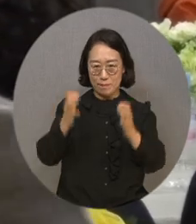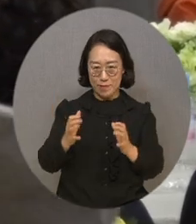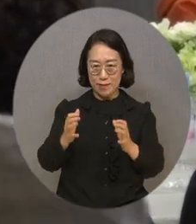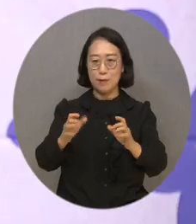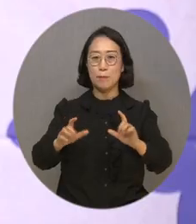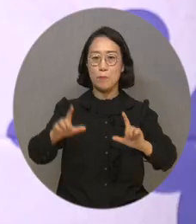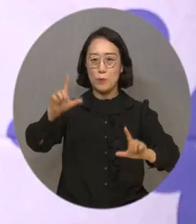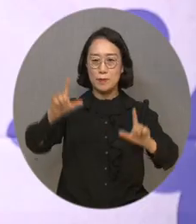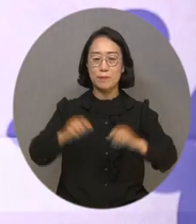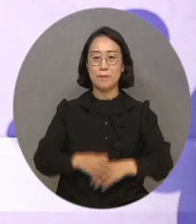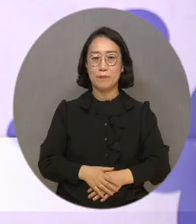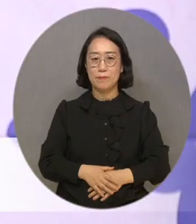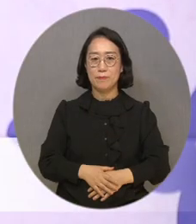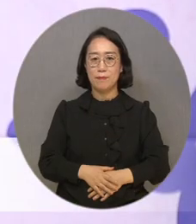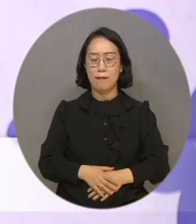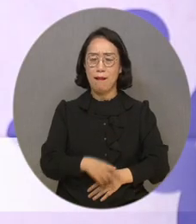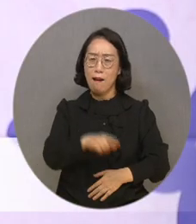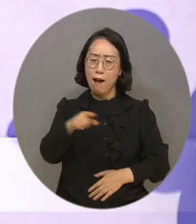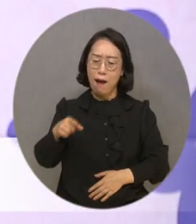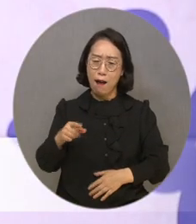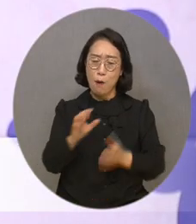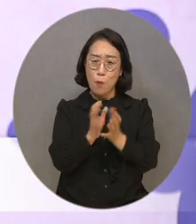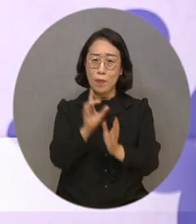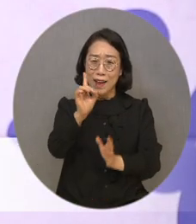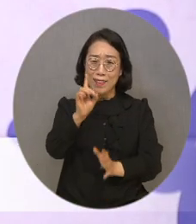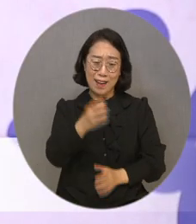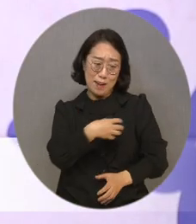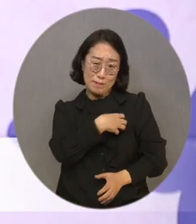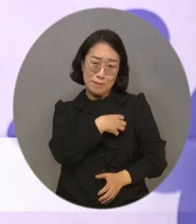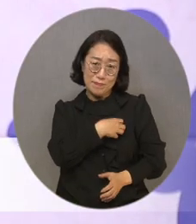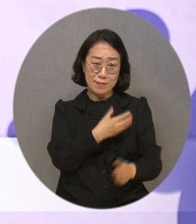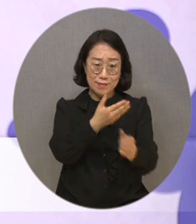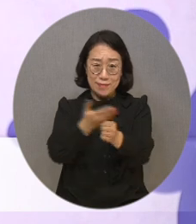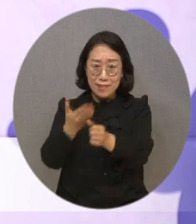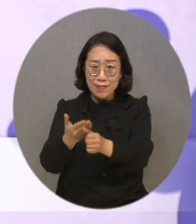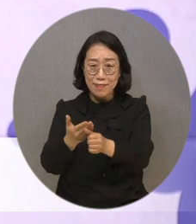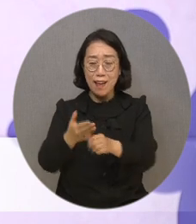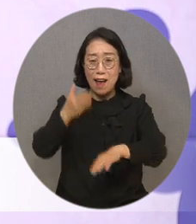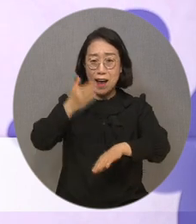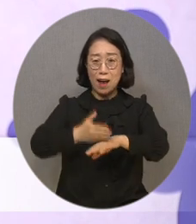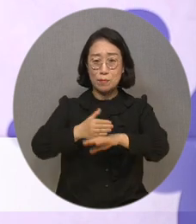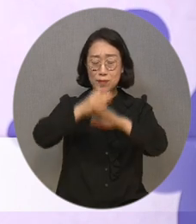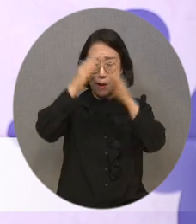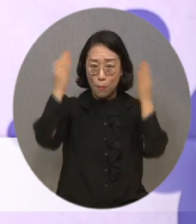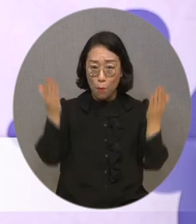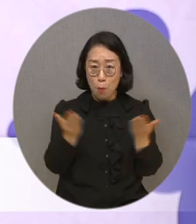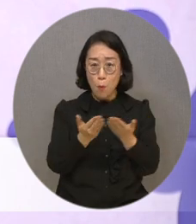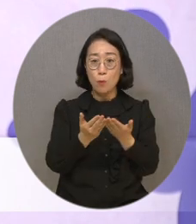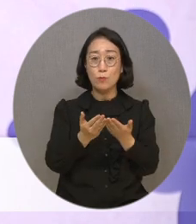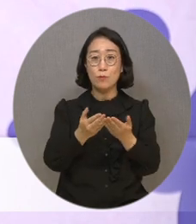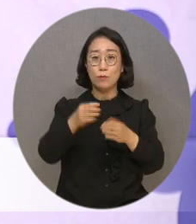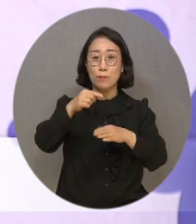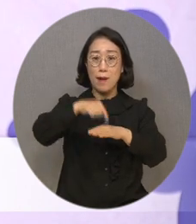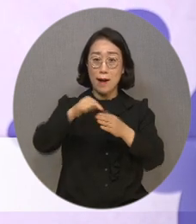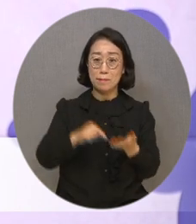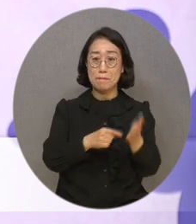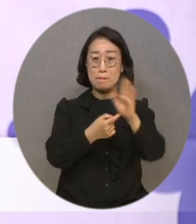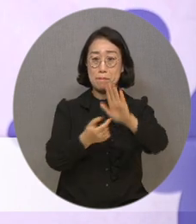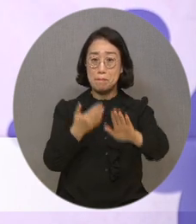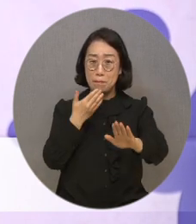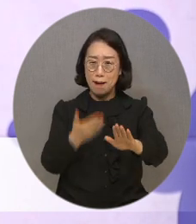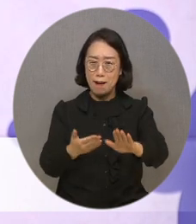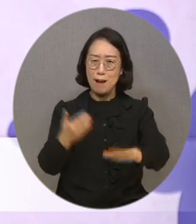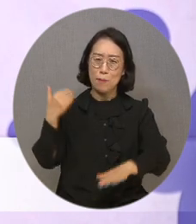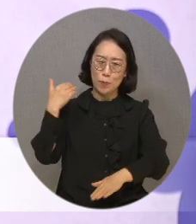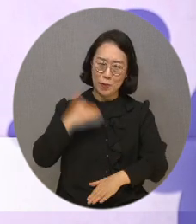빛내주었습니다. 어찌 다 이 꽃 탄석이로 우리 부모님에 대한 감사한 마음을 다할 수 있겠습니까마는 그래도 이런